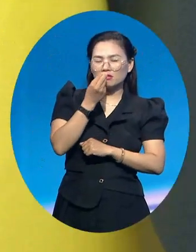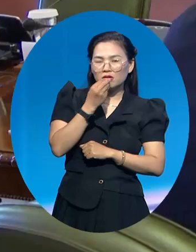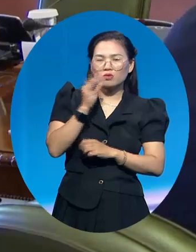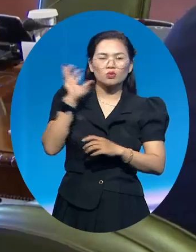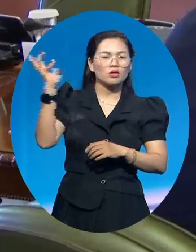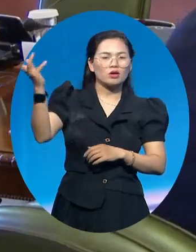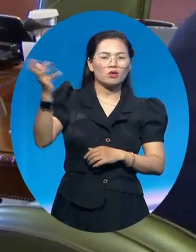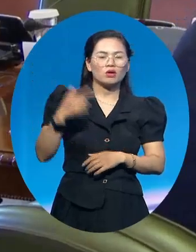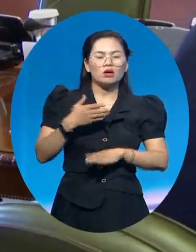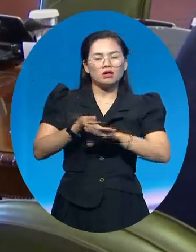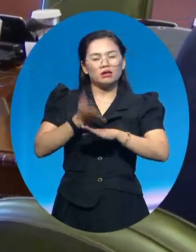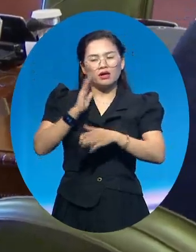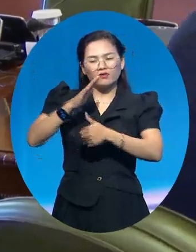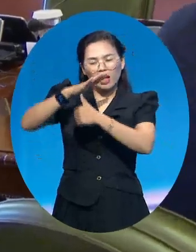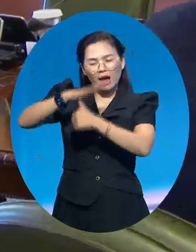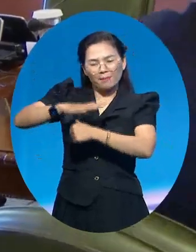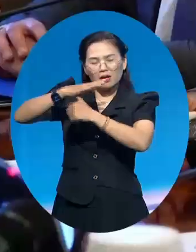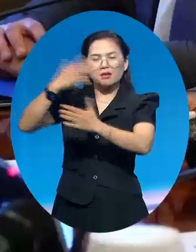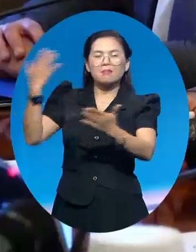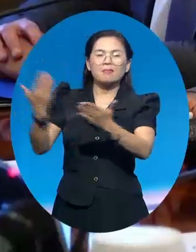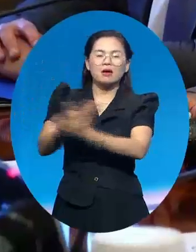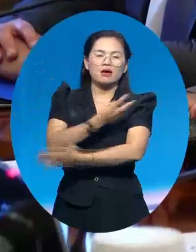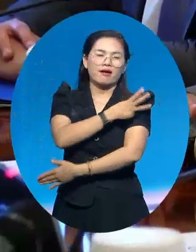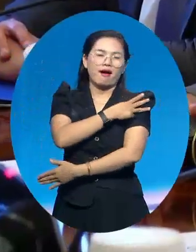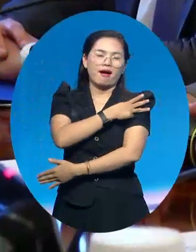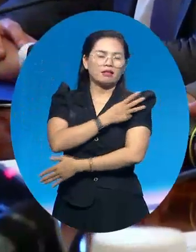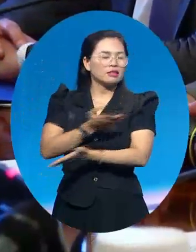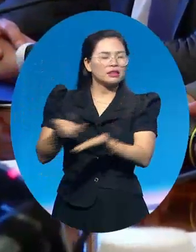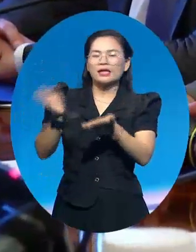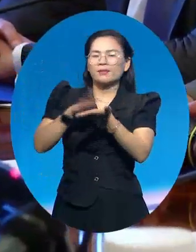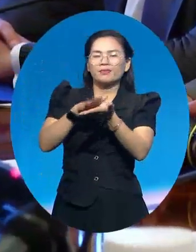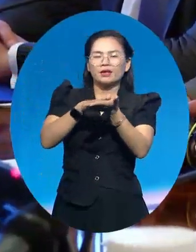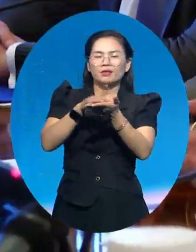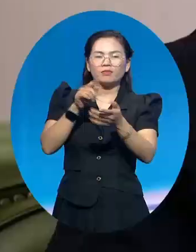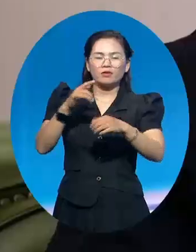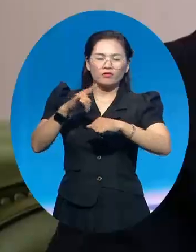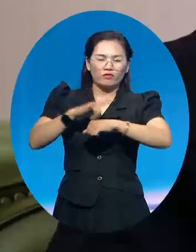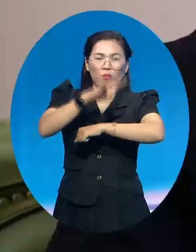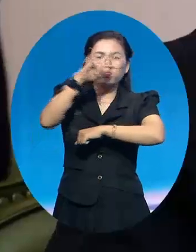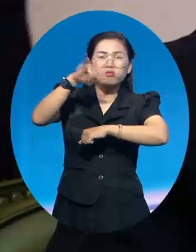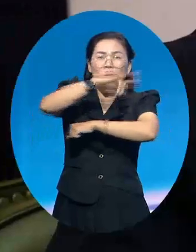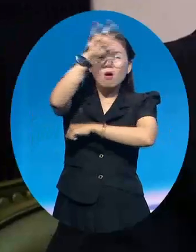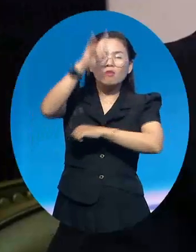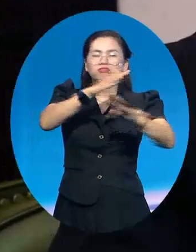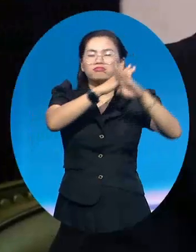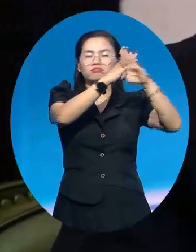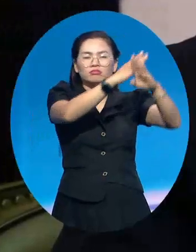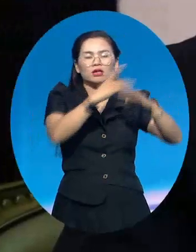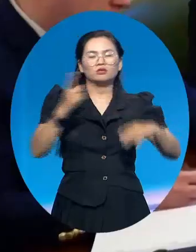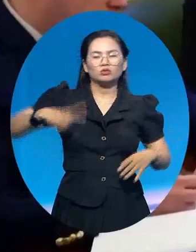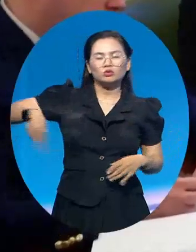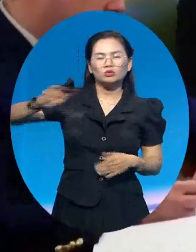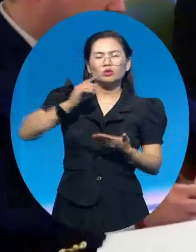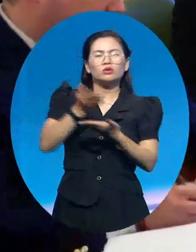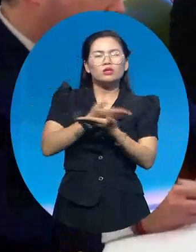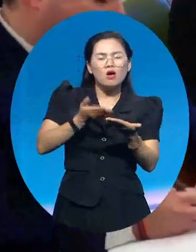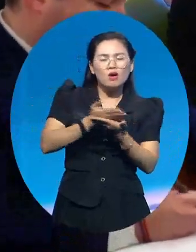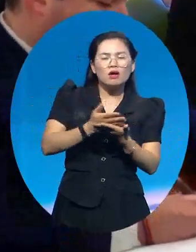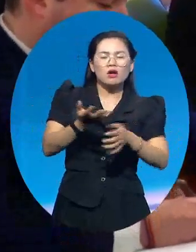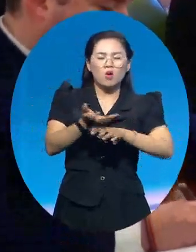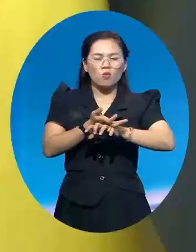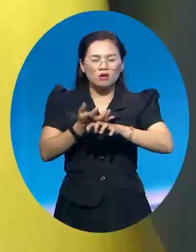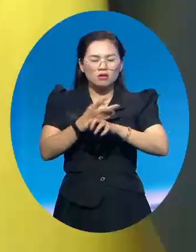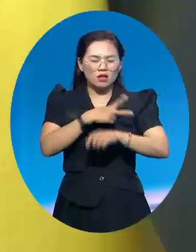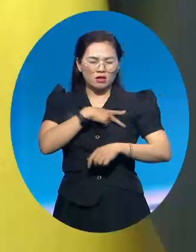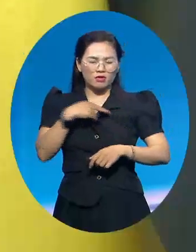phải có một mức độ áp lực mạnh mẽ nhất định đối với Nga, và việc tăng cường phòng không là cần thiết. Chúng tôi cũng thảo luận về việc các quốc gia thành